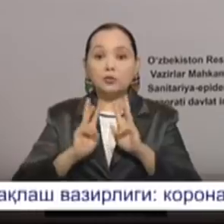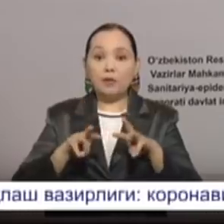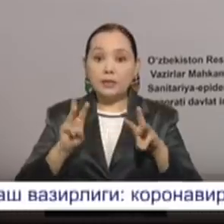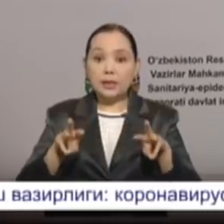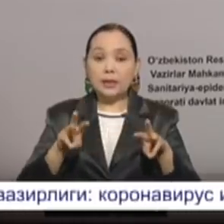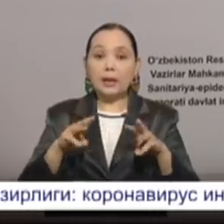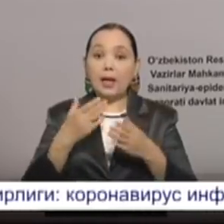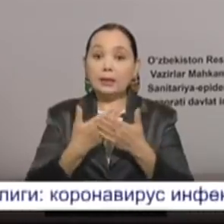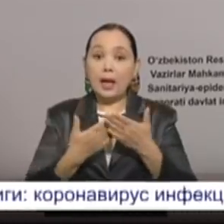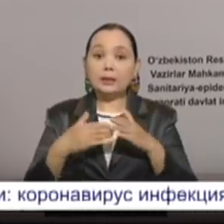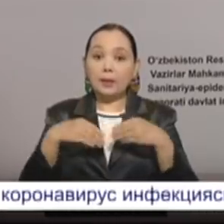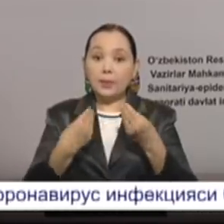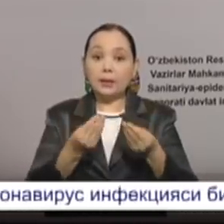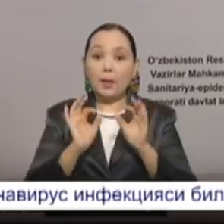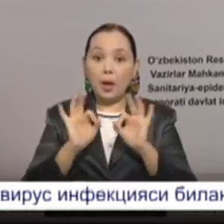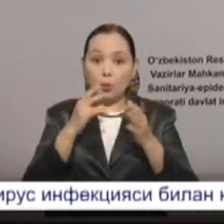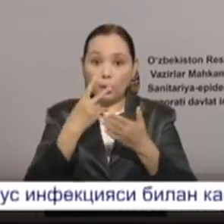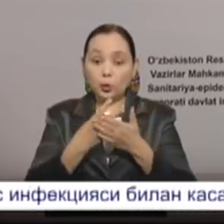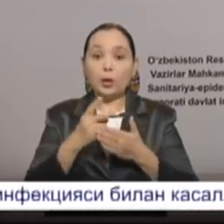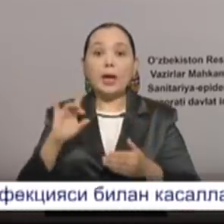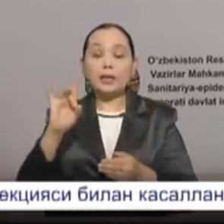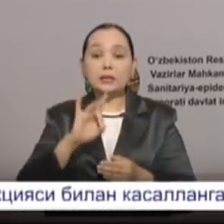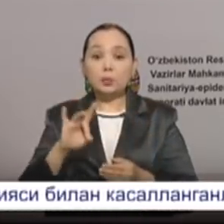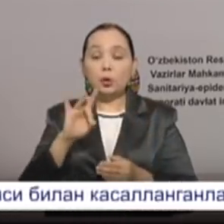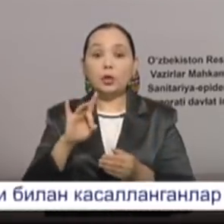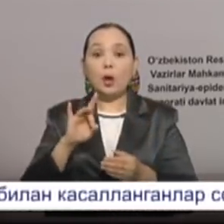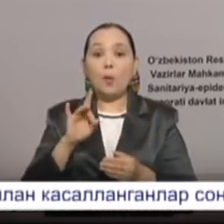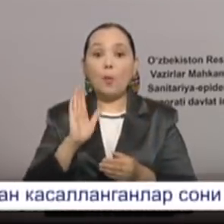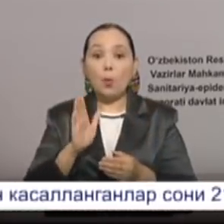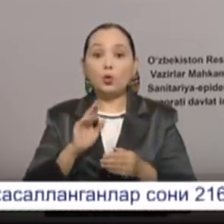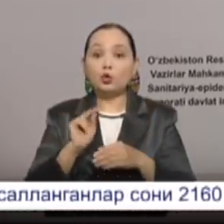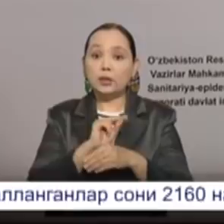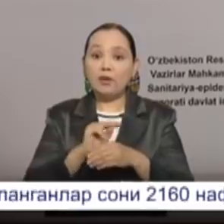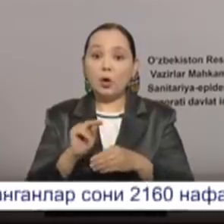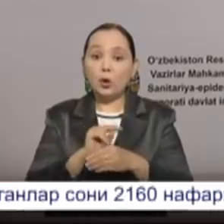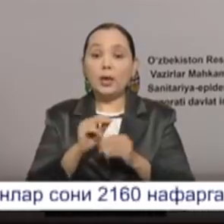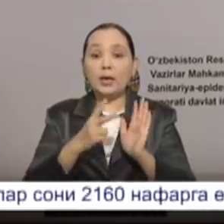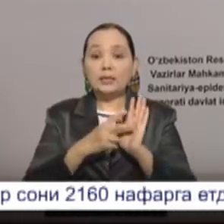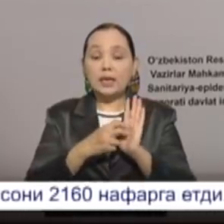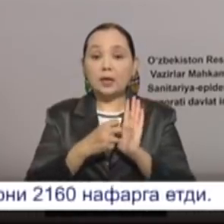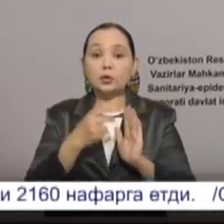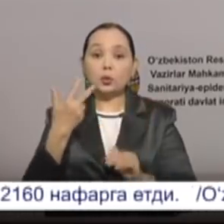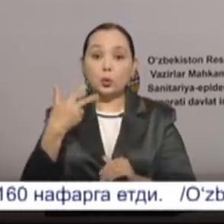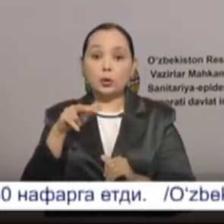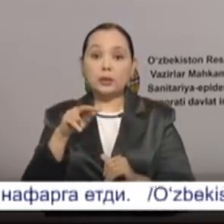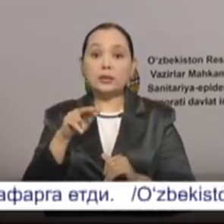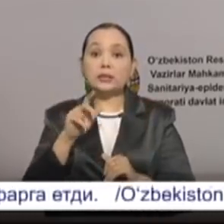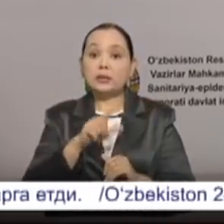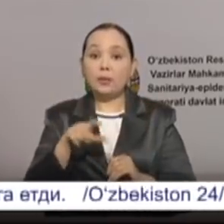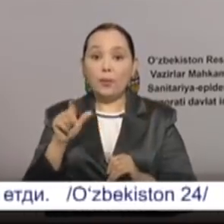vazirligi taqdim etgan ma'lumotga ko'ra, respublika bo'yicha davolanayotgan 830